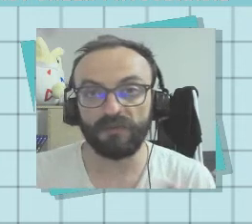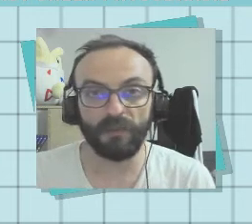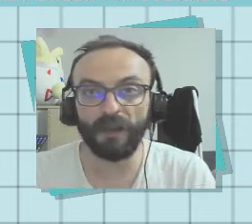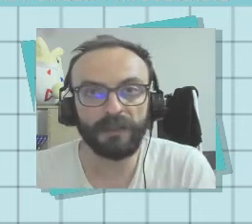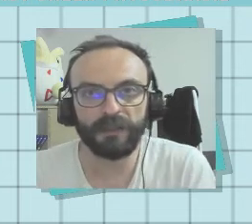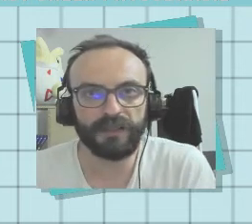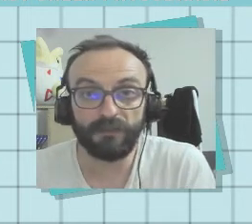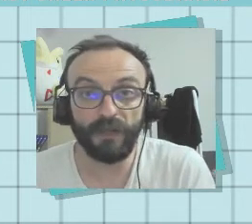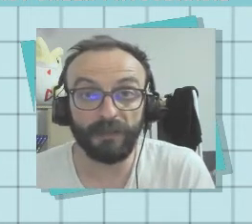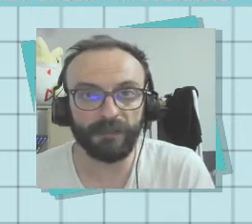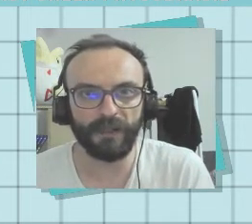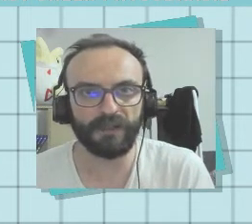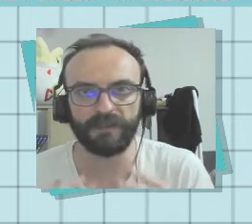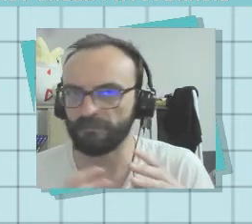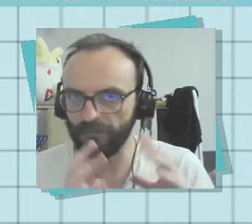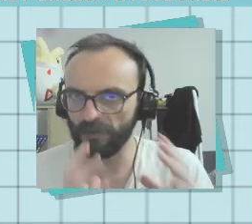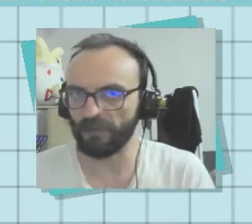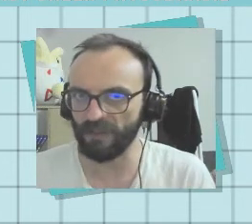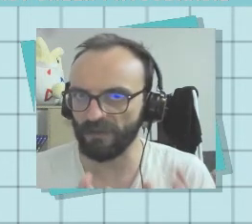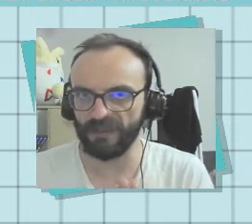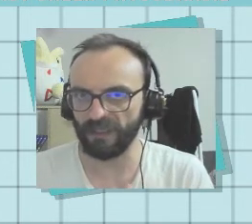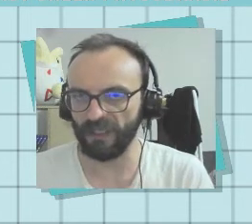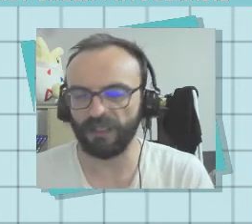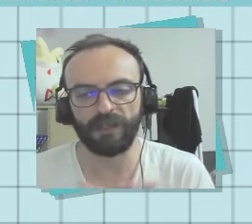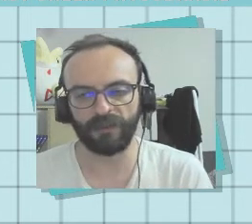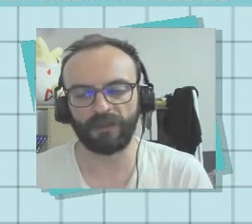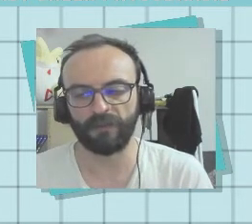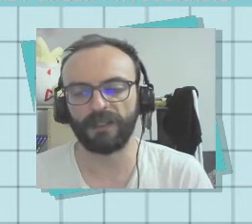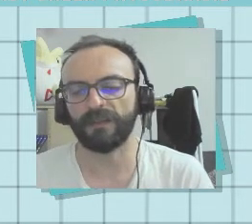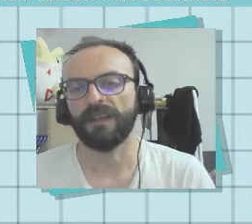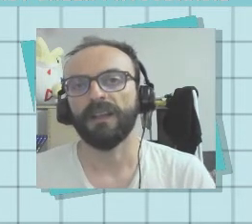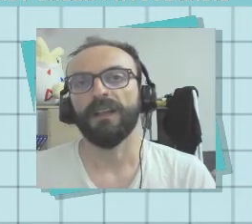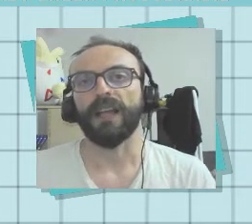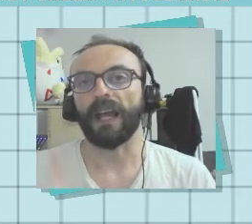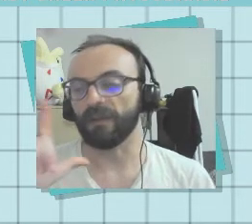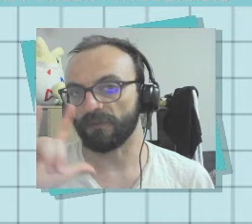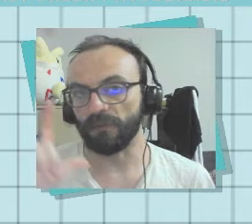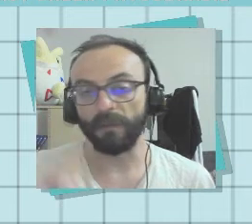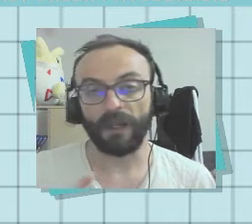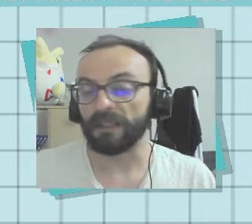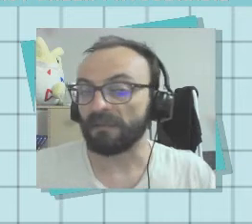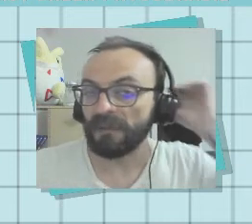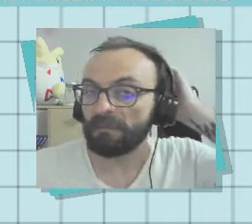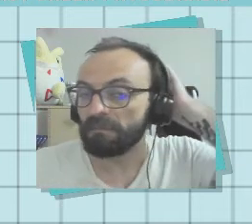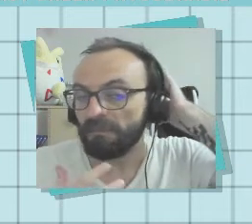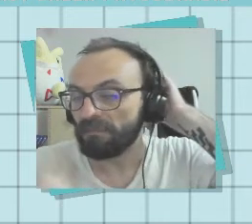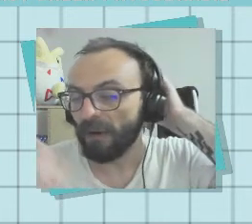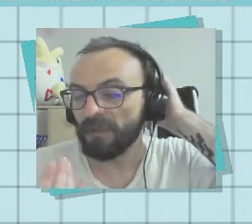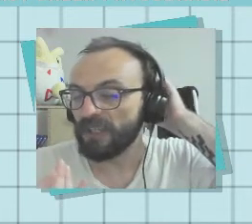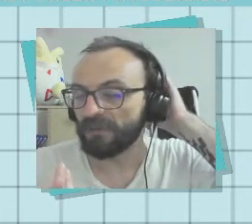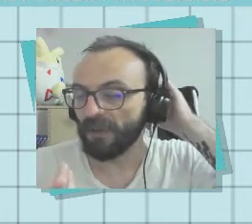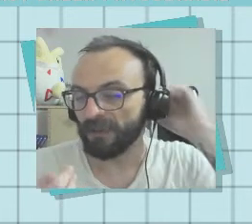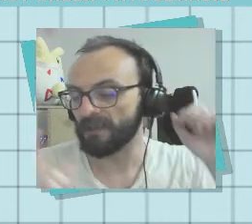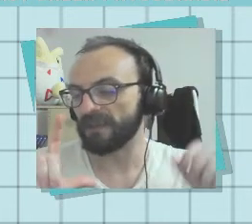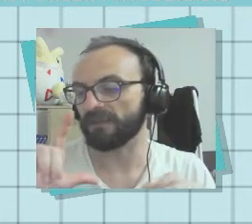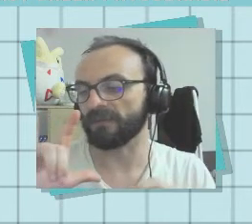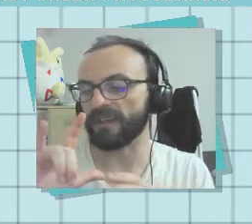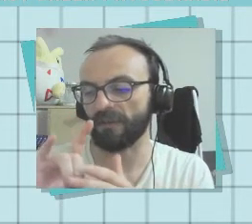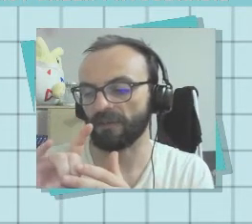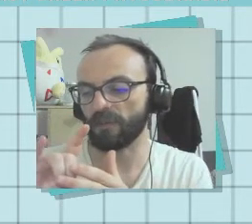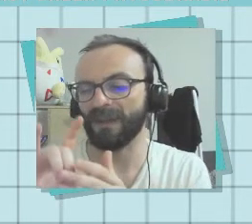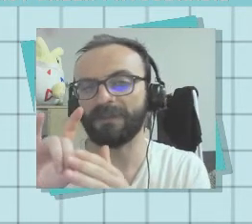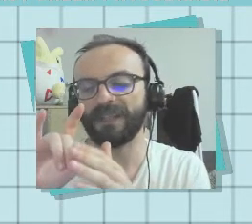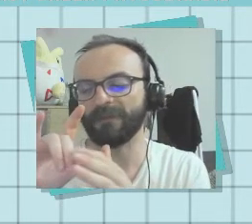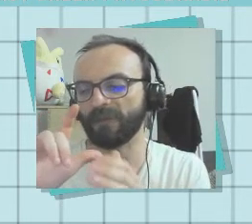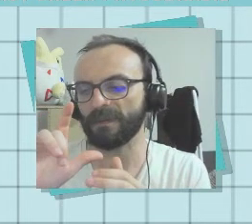emphase ou pas, mais si vous la mettez pas, le sens y est, et on a compris. I love you, pareil, on n'est pas obligé de faire une expression. Donc alors,